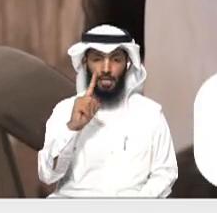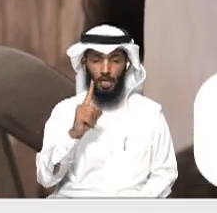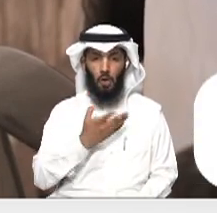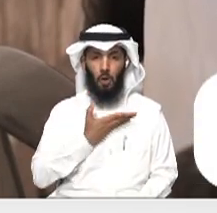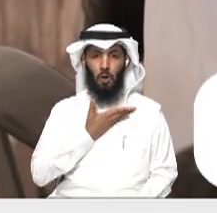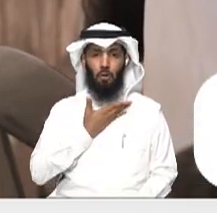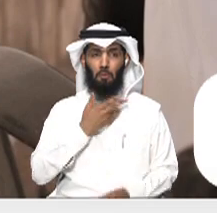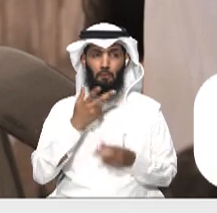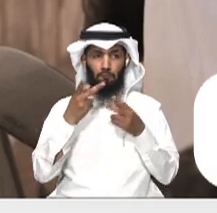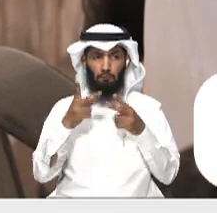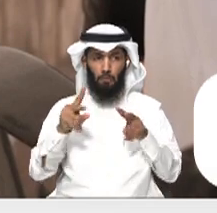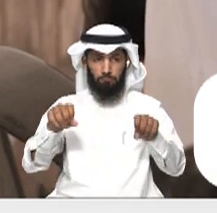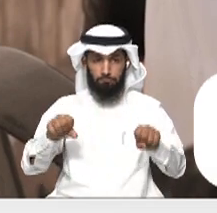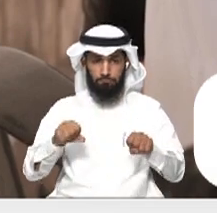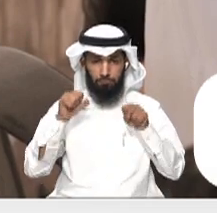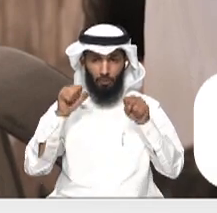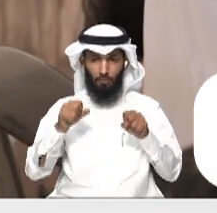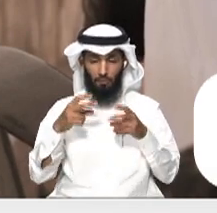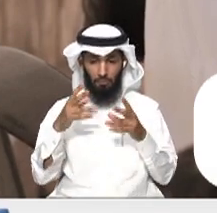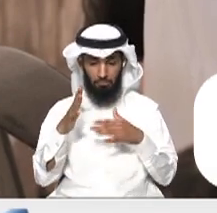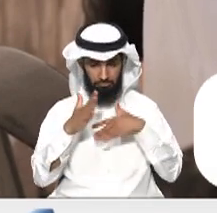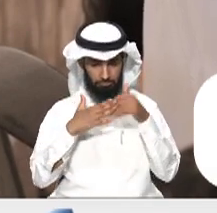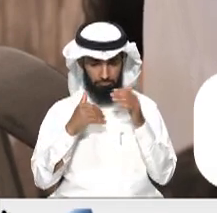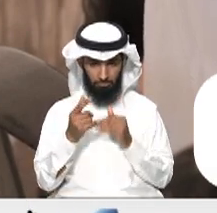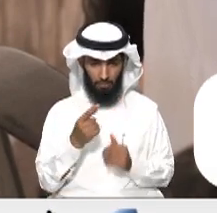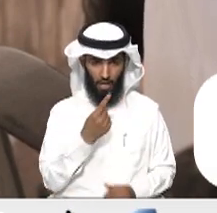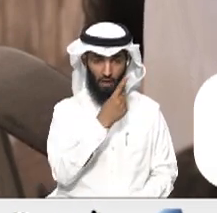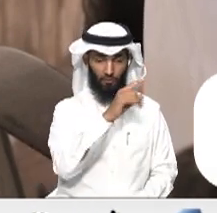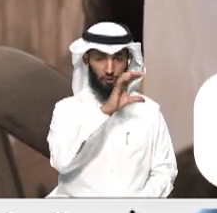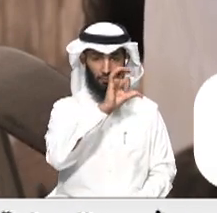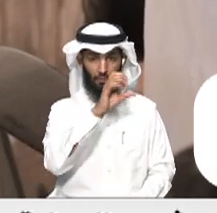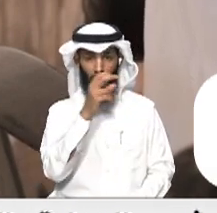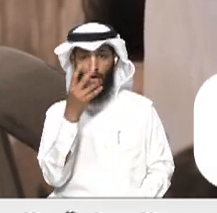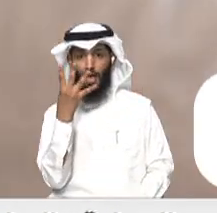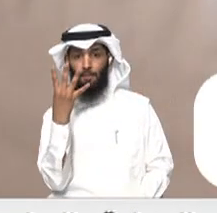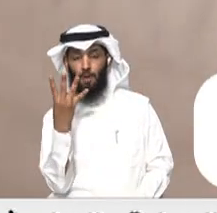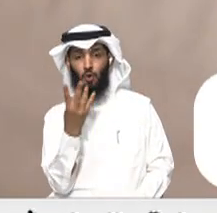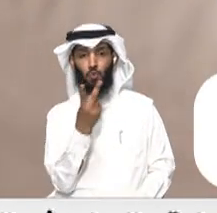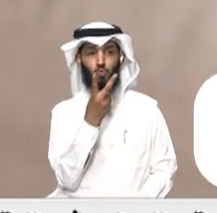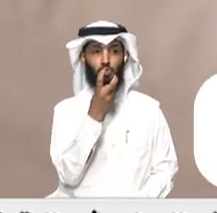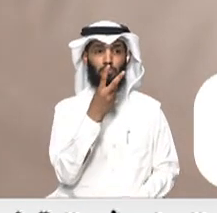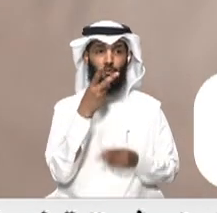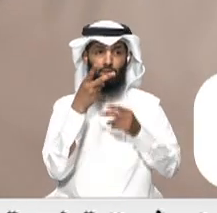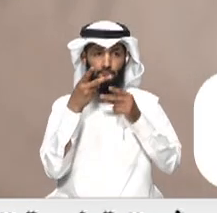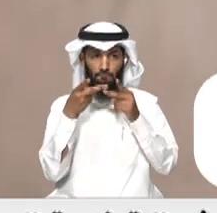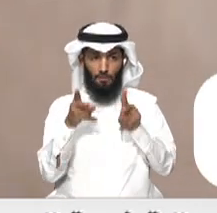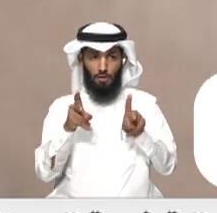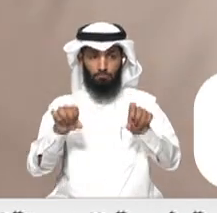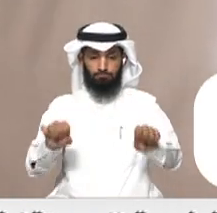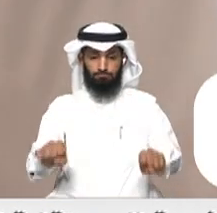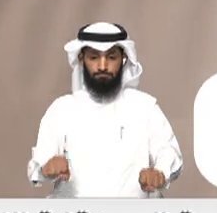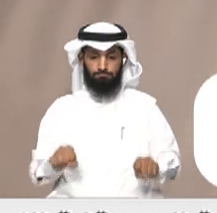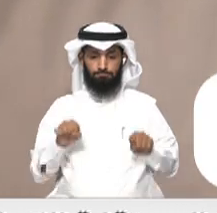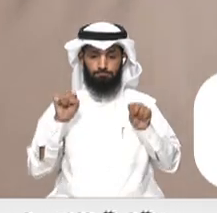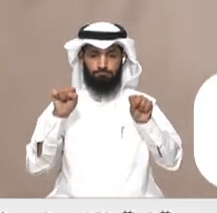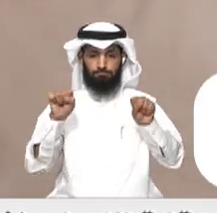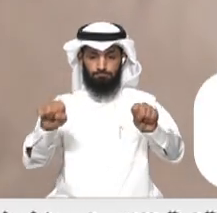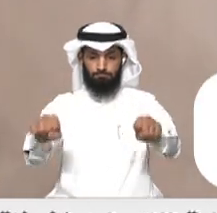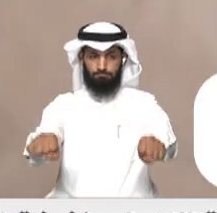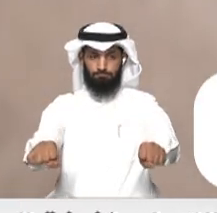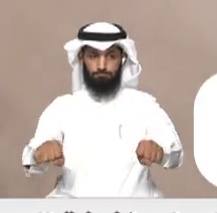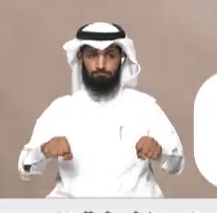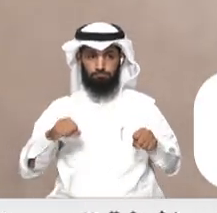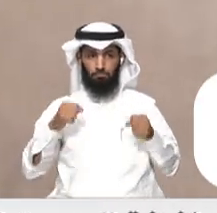سنة 74، و74 افتحت الأعمال، والإنسان مطموع يدور يسعى